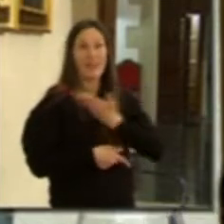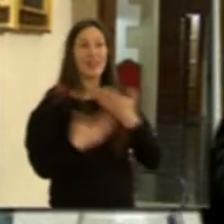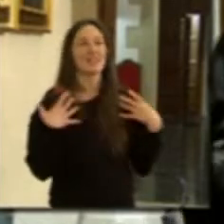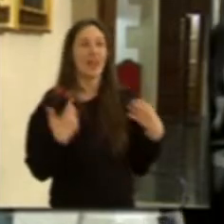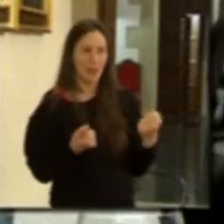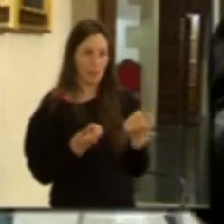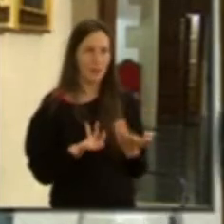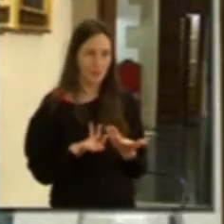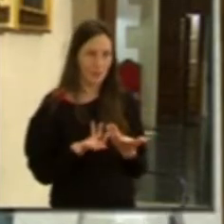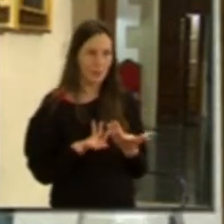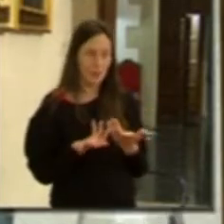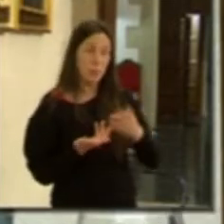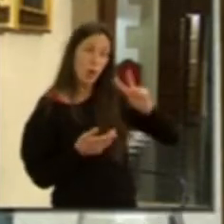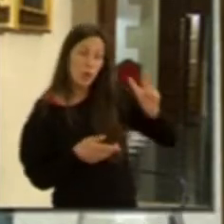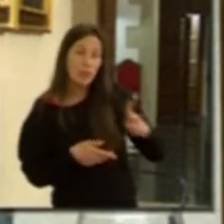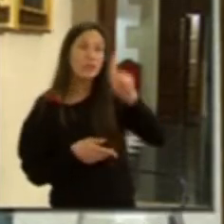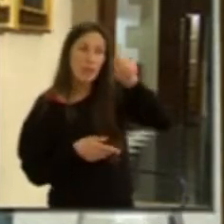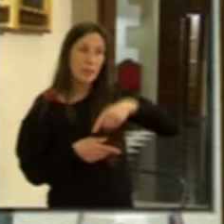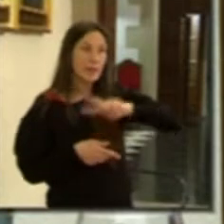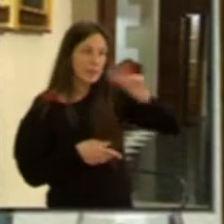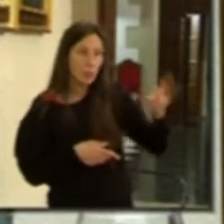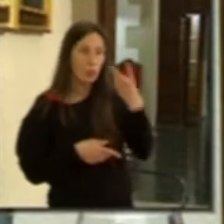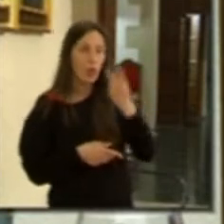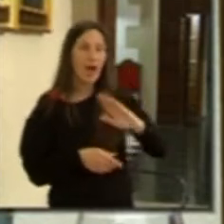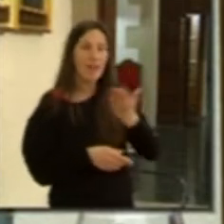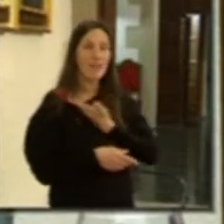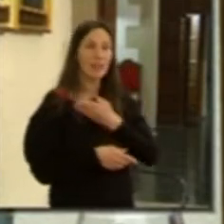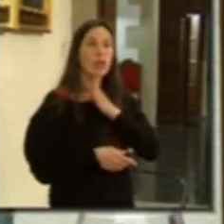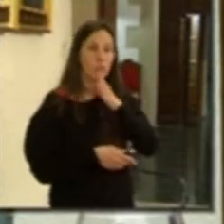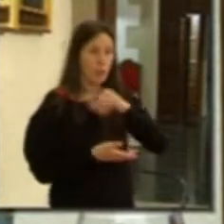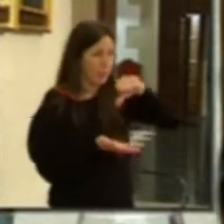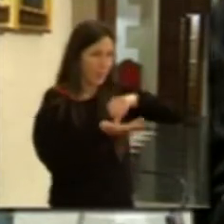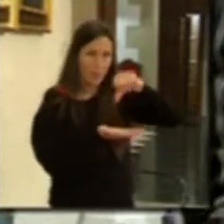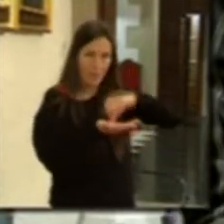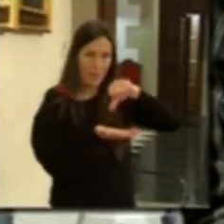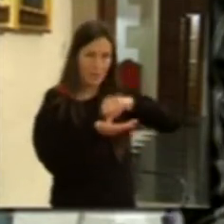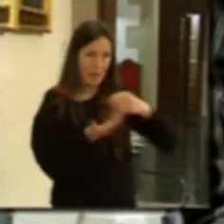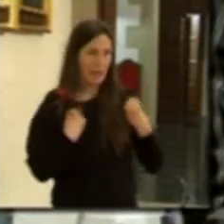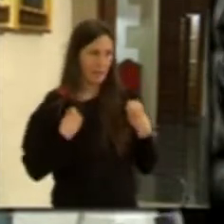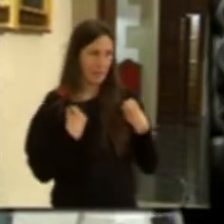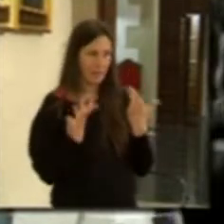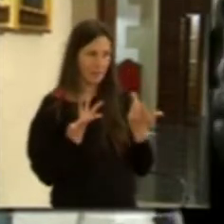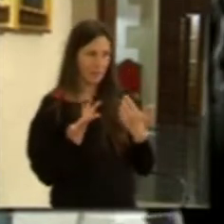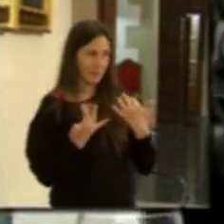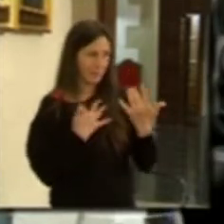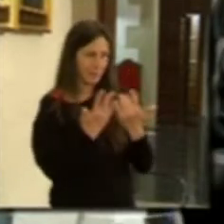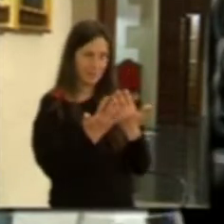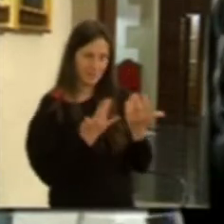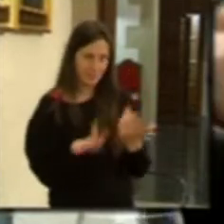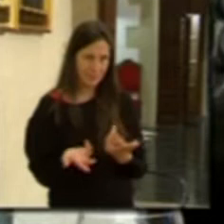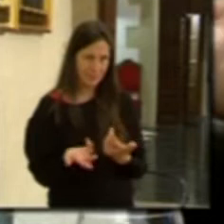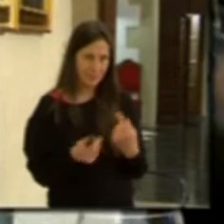persones, la segona gran afectada és la ciutat, és el lloc on viuen aquestes persones. Perquè jo us deia abans, la ciutat és